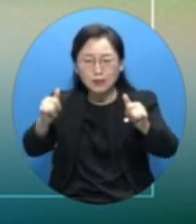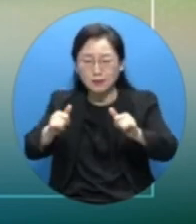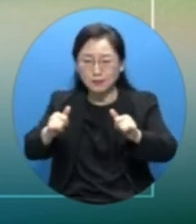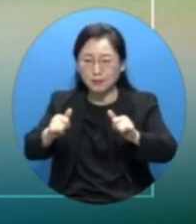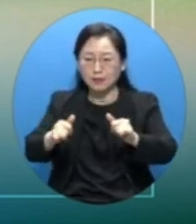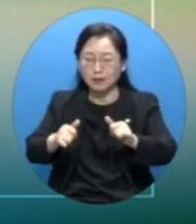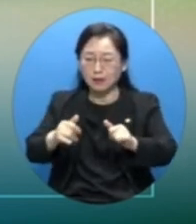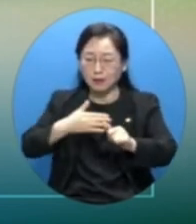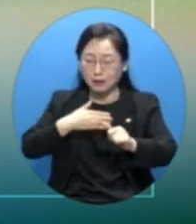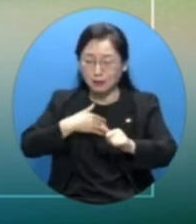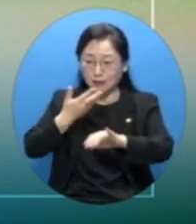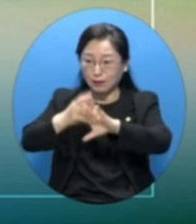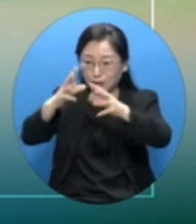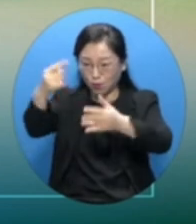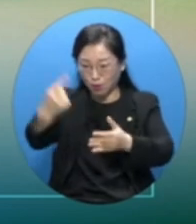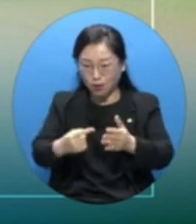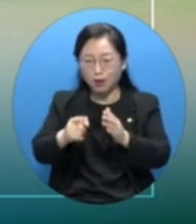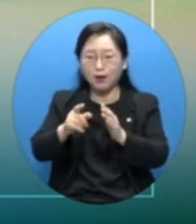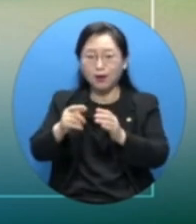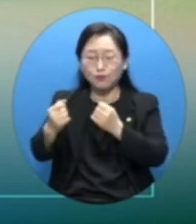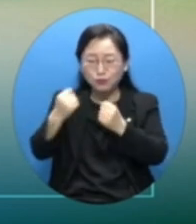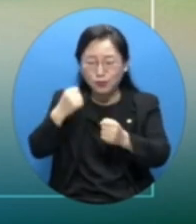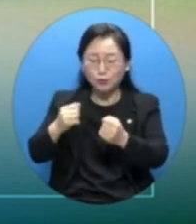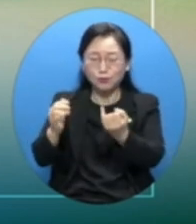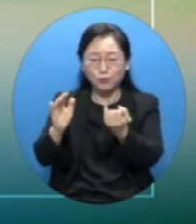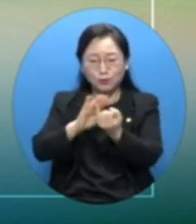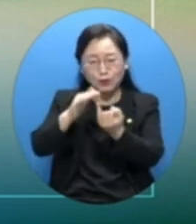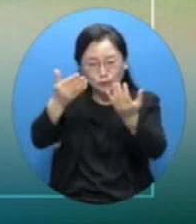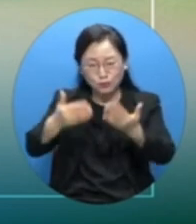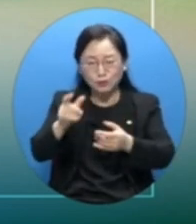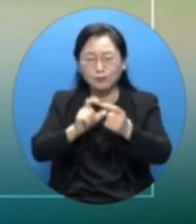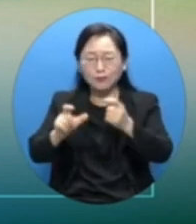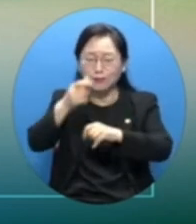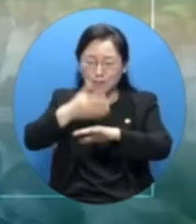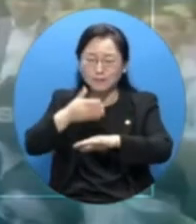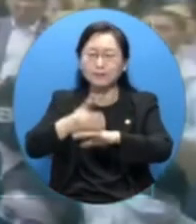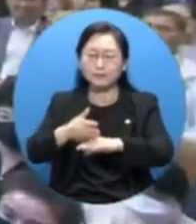저에게 베풀어준 사랑에 더없이 감사할 뿐입니다.